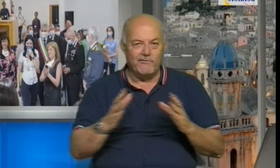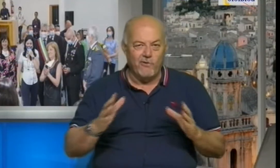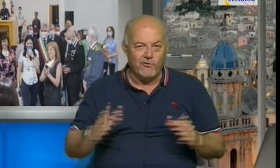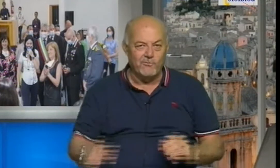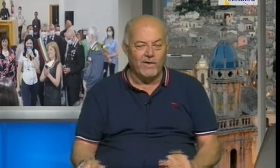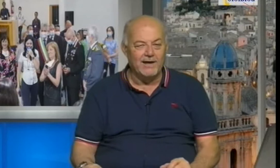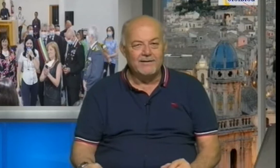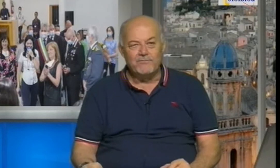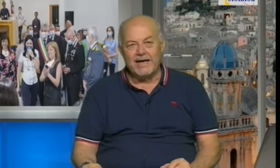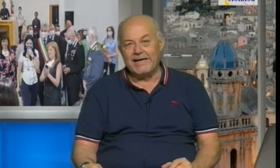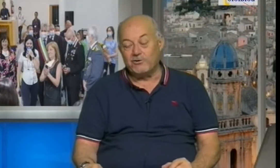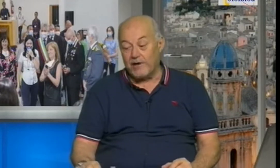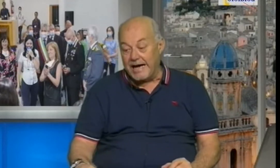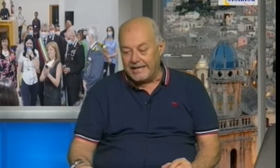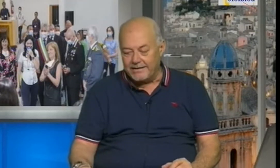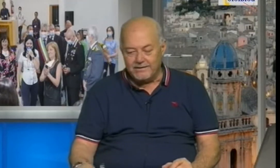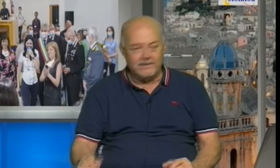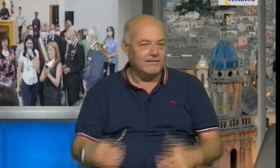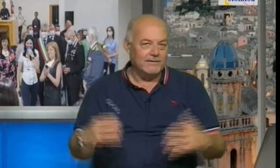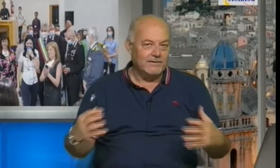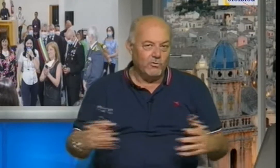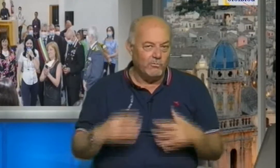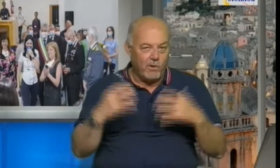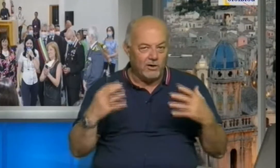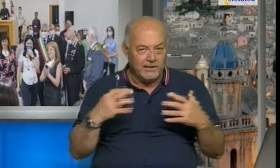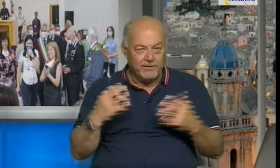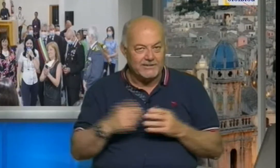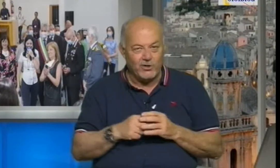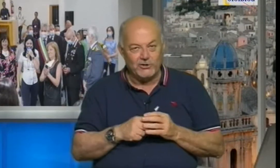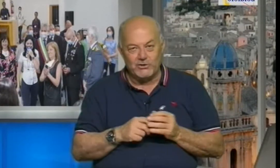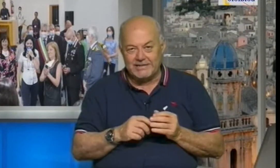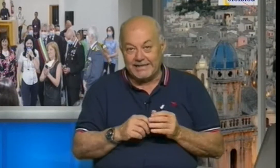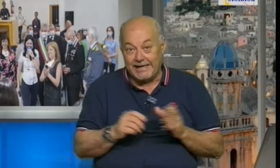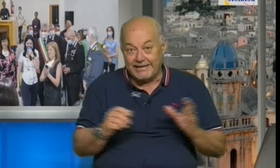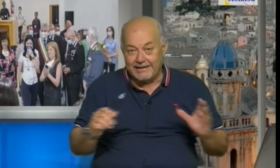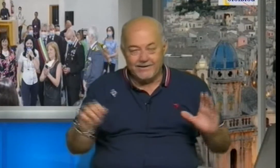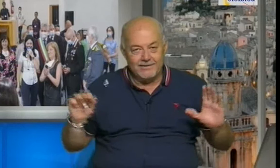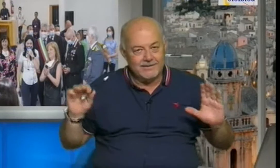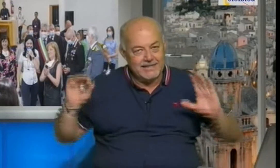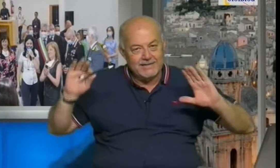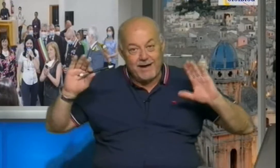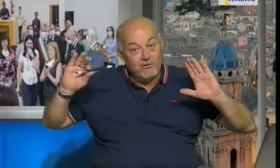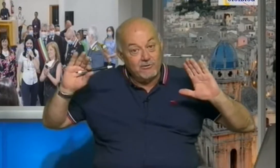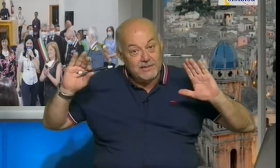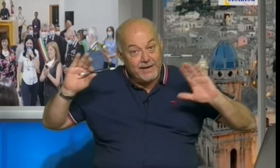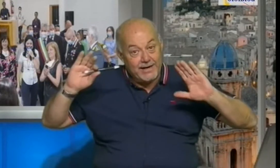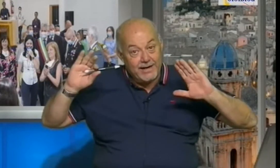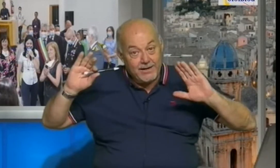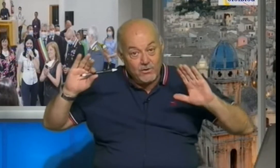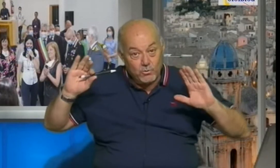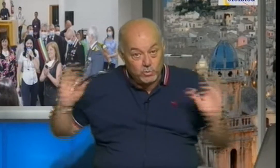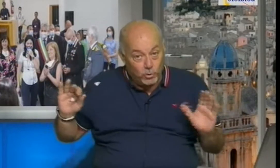della formula elettorale un po' di persone sono state elette senza manco